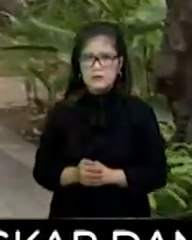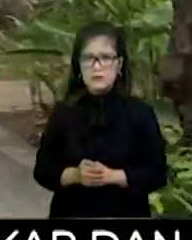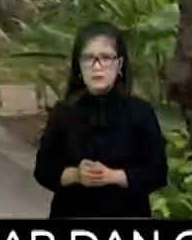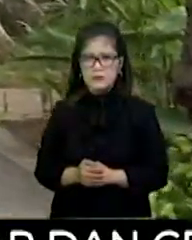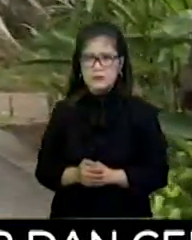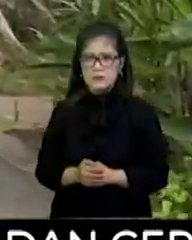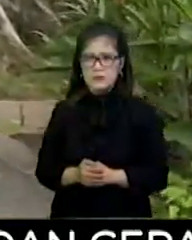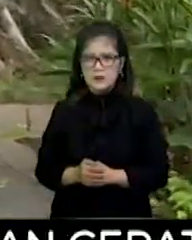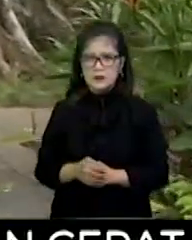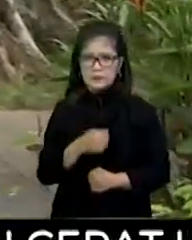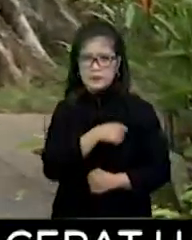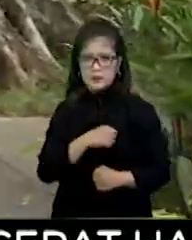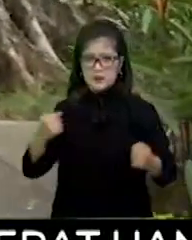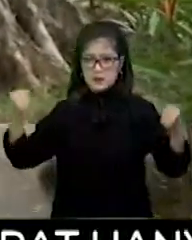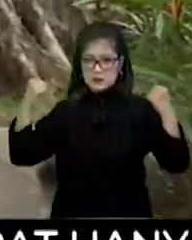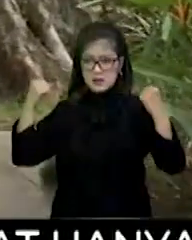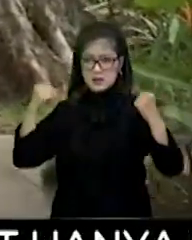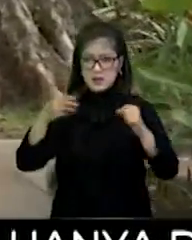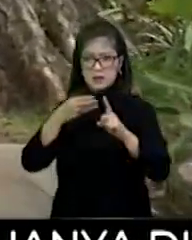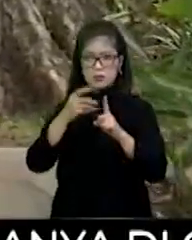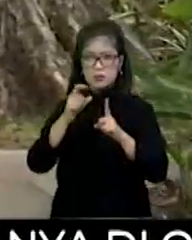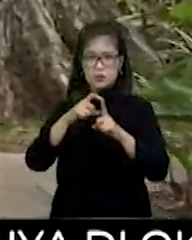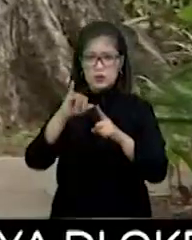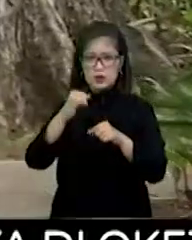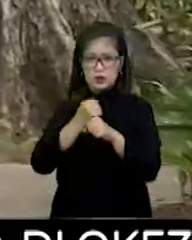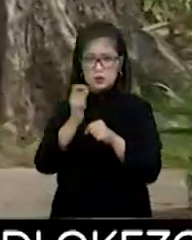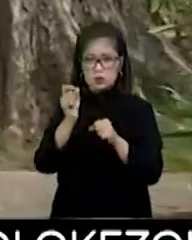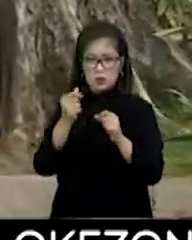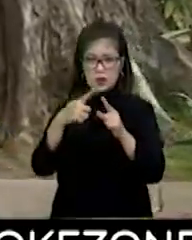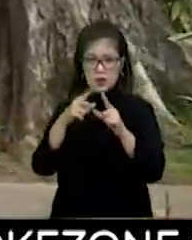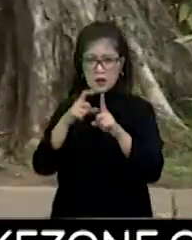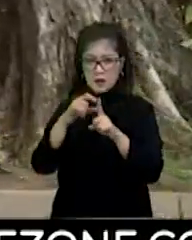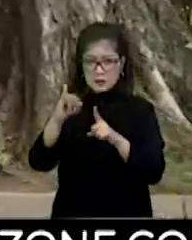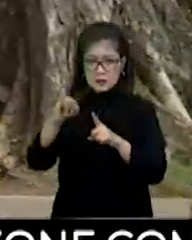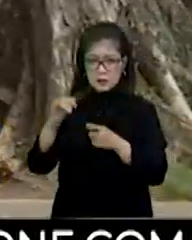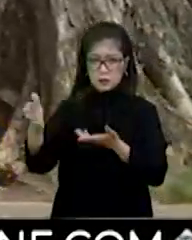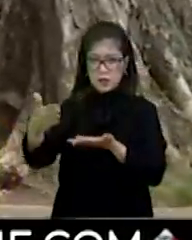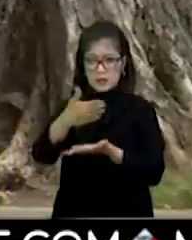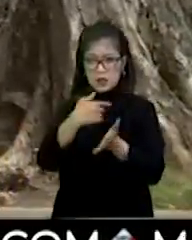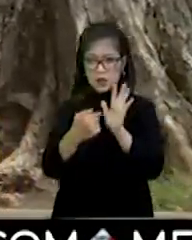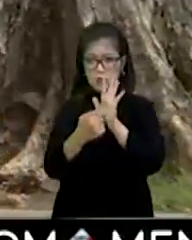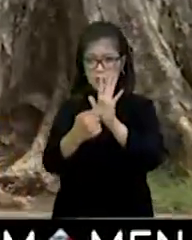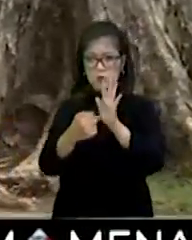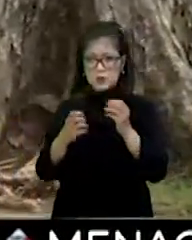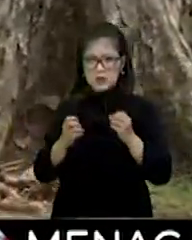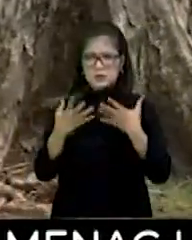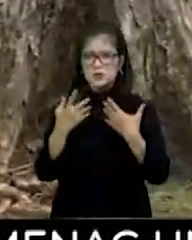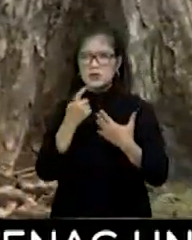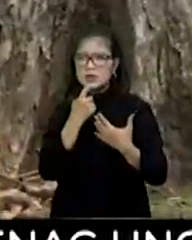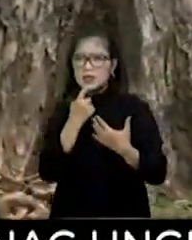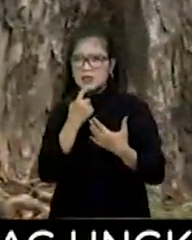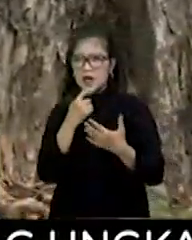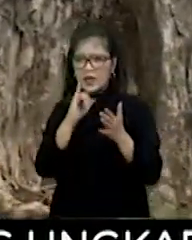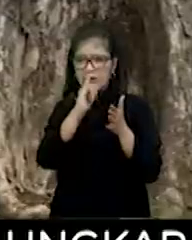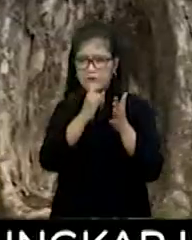Pemirsa, Menteri Kesehatan Budi Gunadi Sadikin kembali mengungkap data mengejutkan terkait warga daftar hitam yang